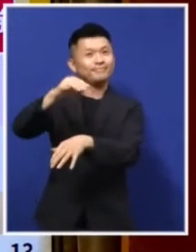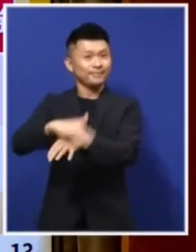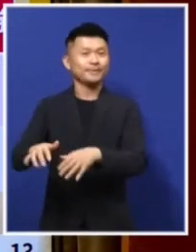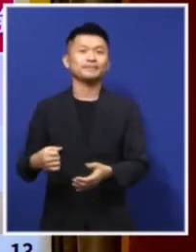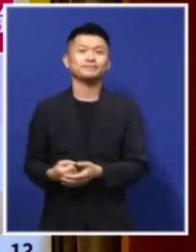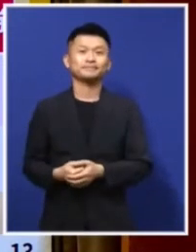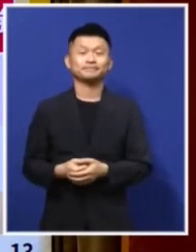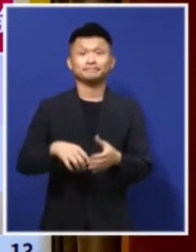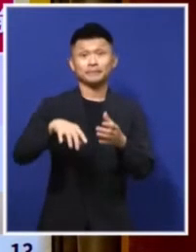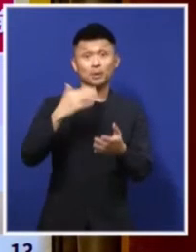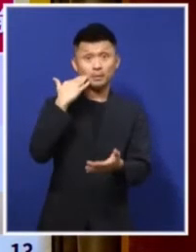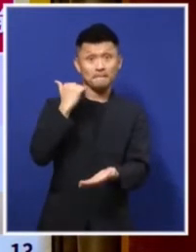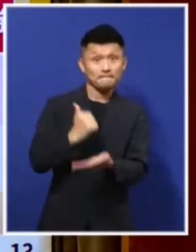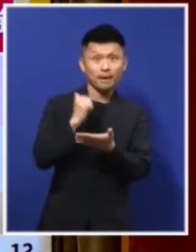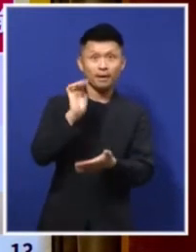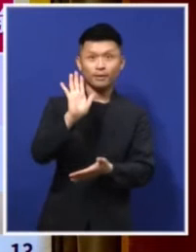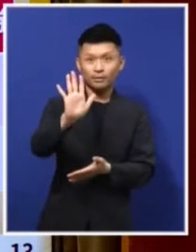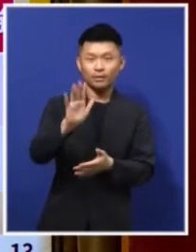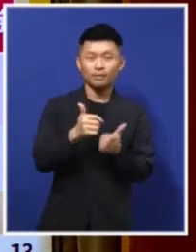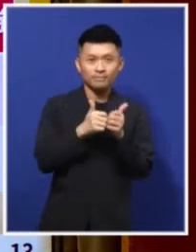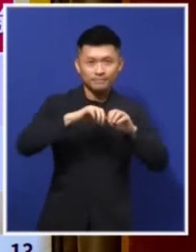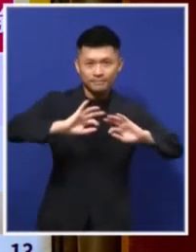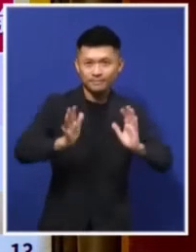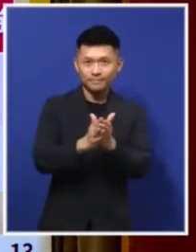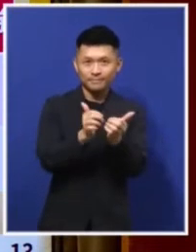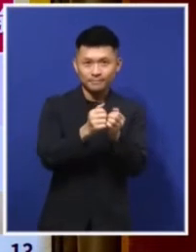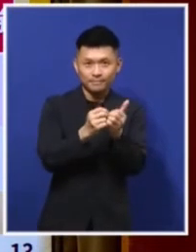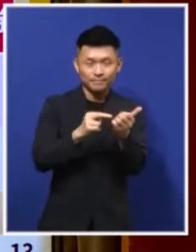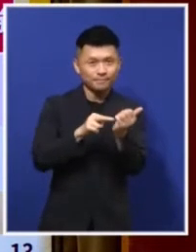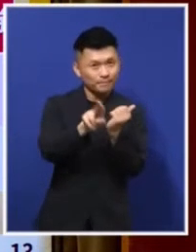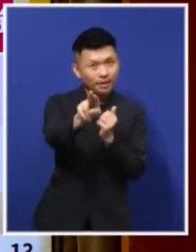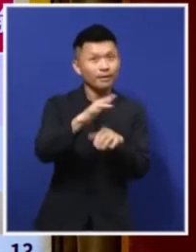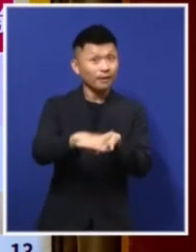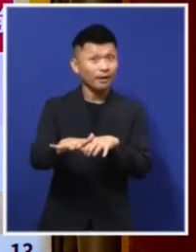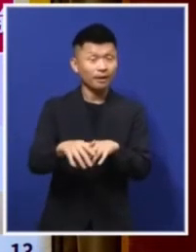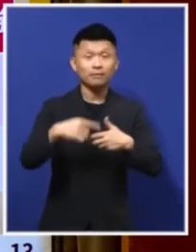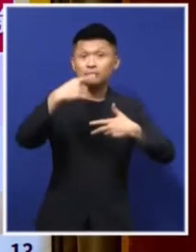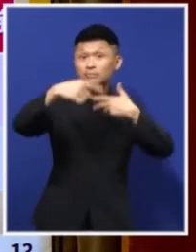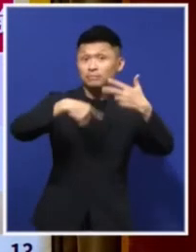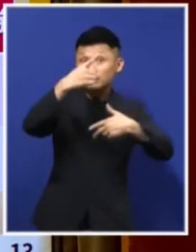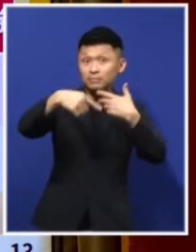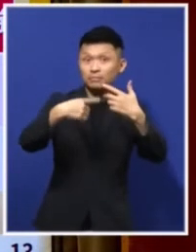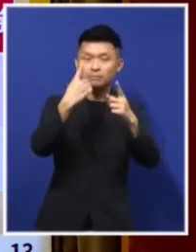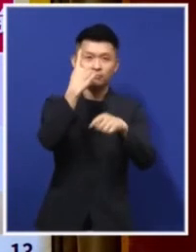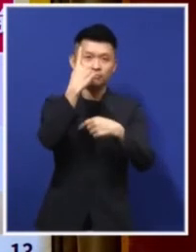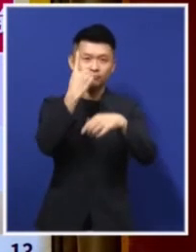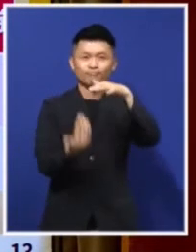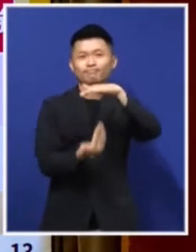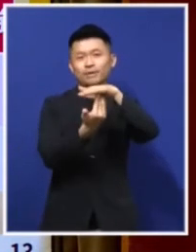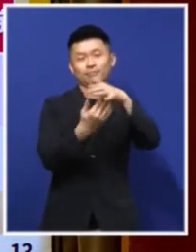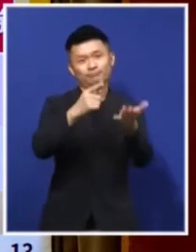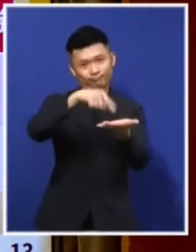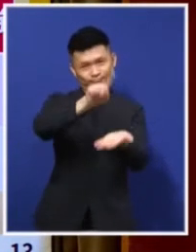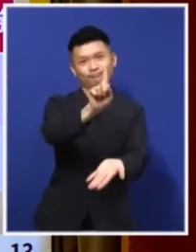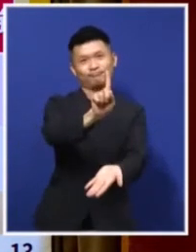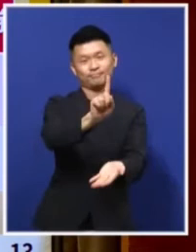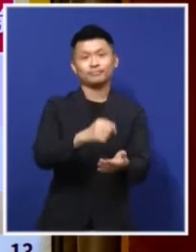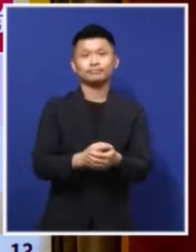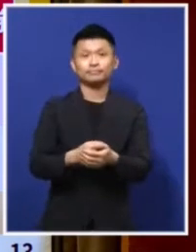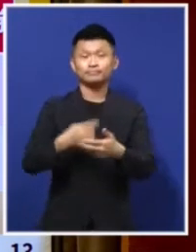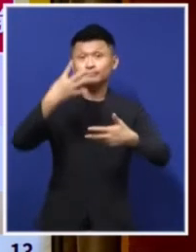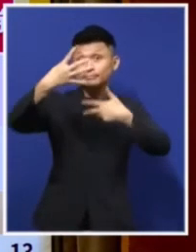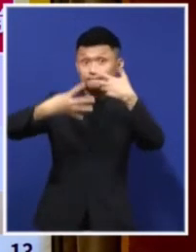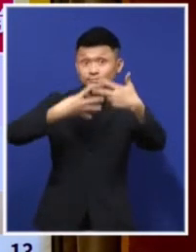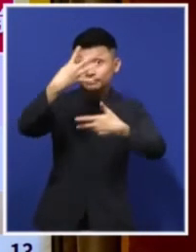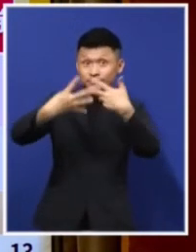抽签，只要一中签就会简讯通知。那一周里面每个人可以中最多一种不会的签，那4周当